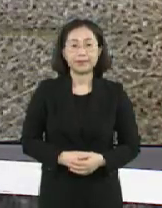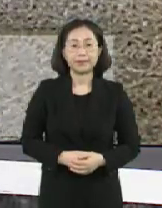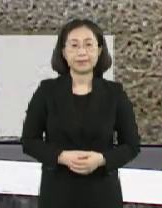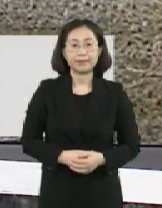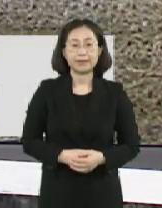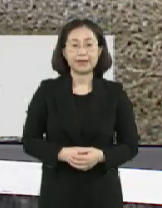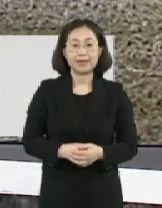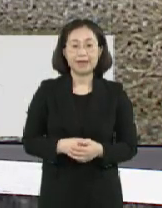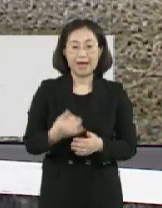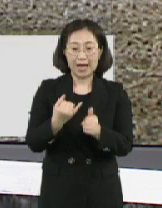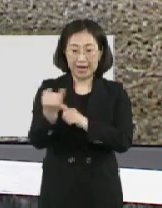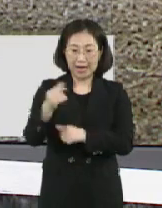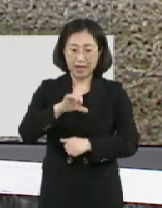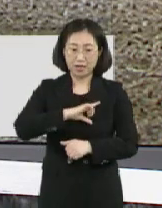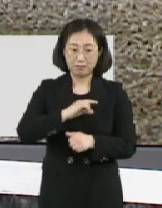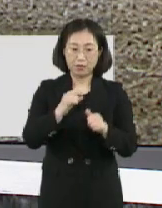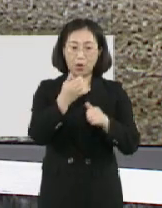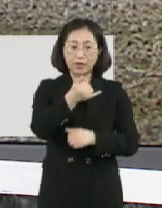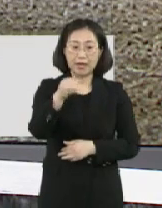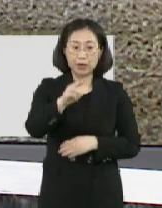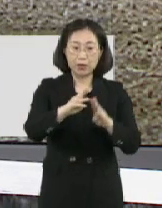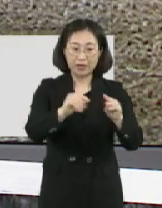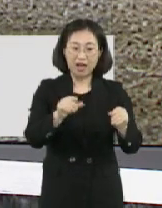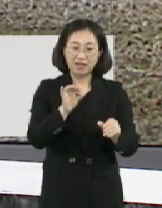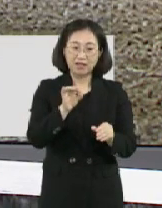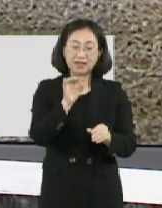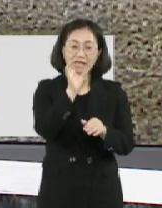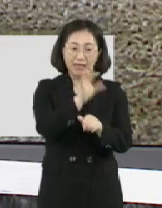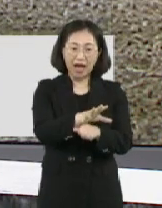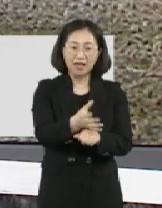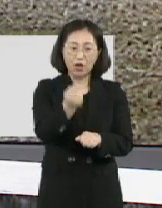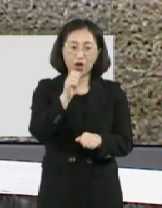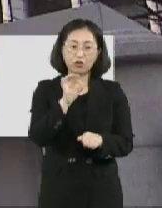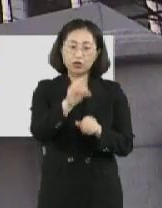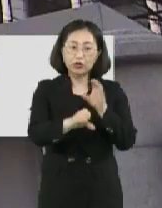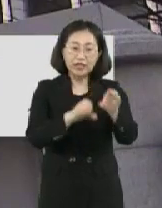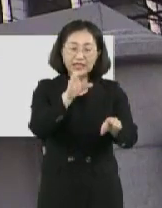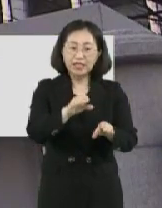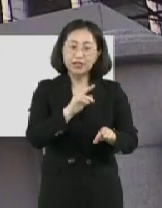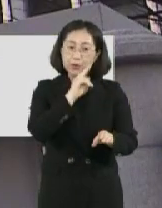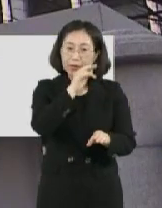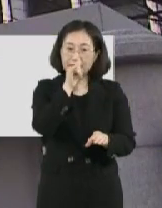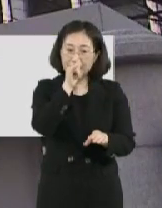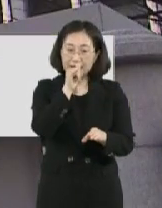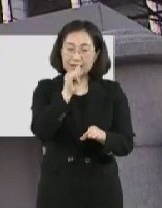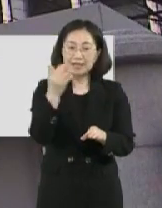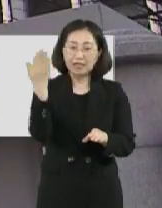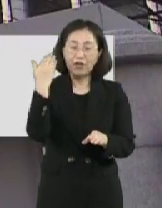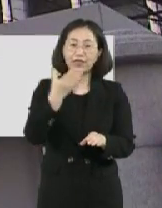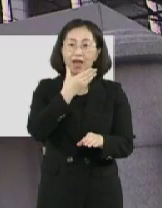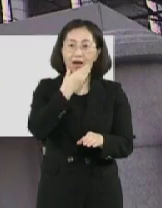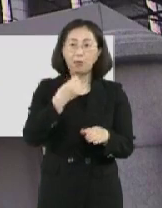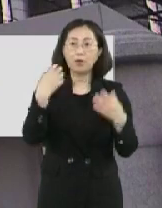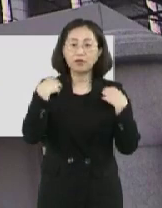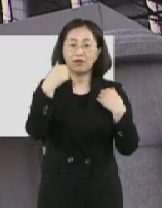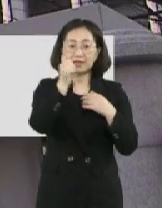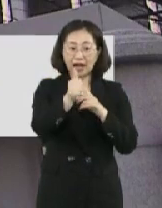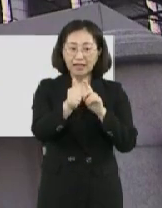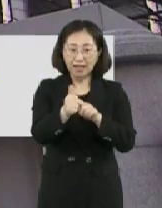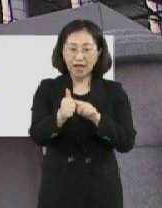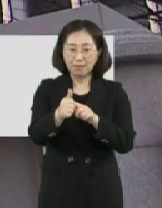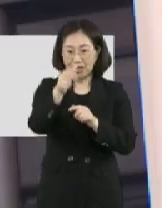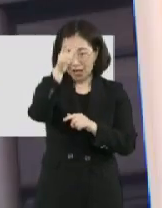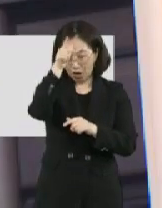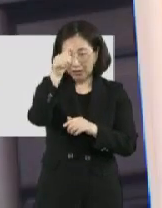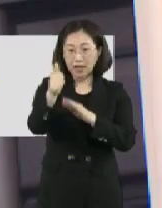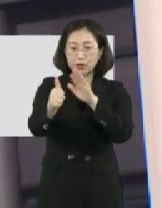재임 시절 아내 명의로 세종시 땅을 사서 투기 혐의를 받는 전 행복도시 건설청장 A씨가 오늘 경찰에 소환돼